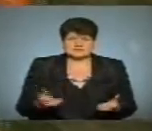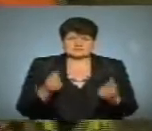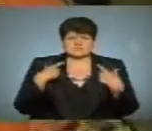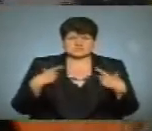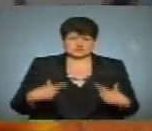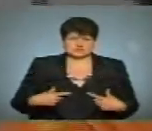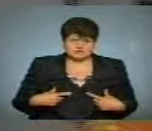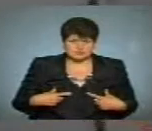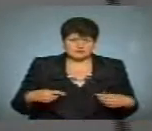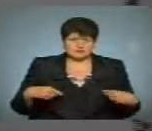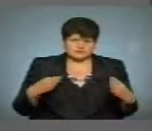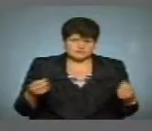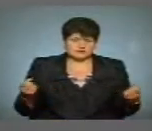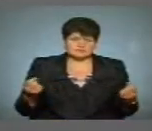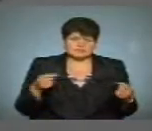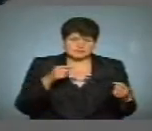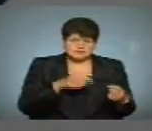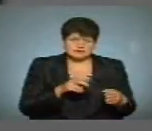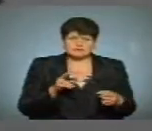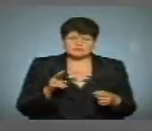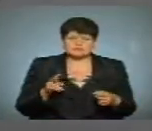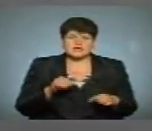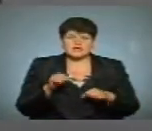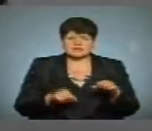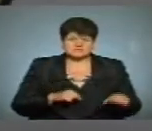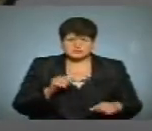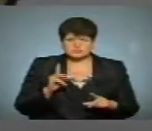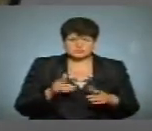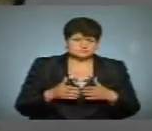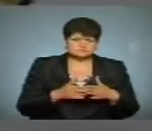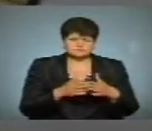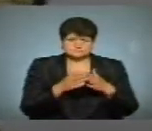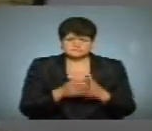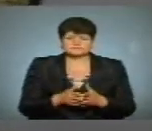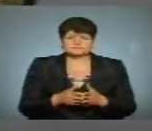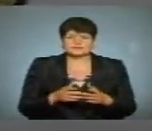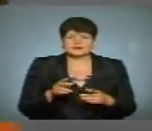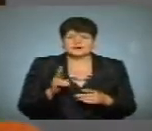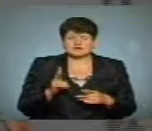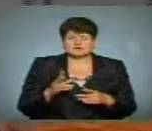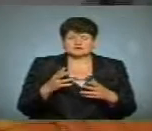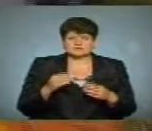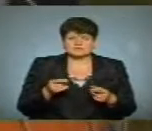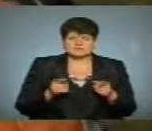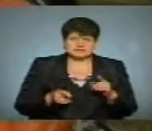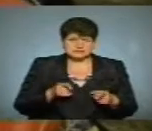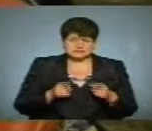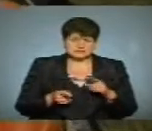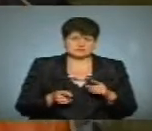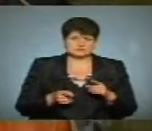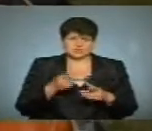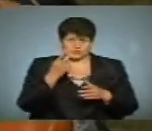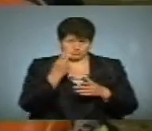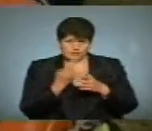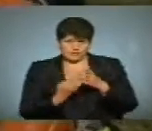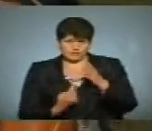це ми надаємо це тим, які на катамаранах катаються, більш переважно, а хто вже є в дійсності, які